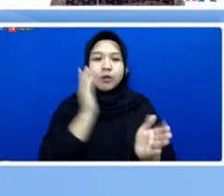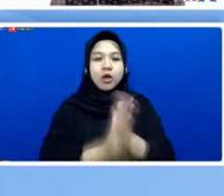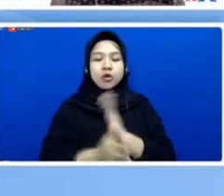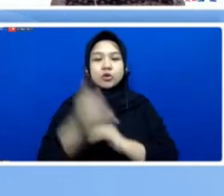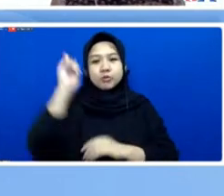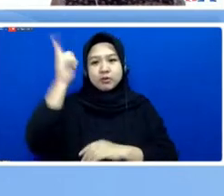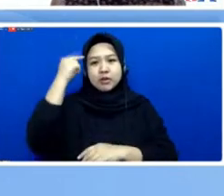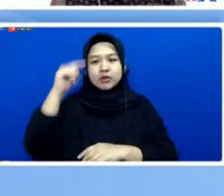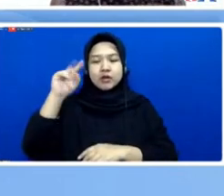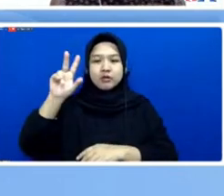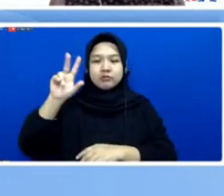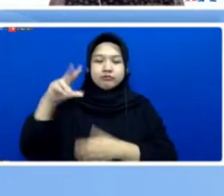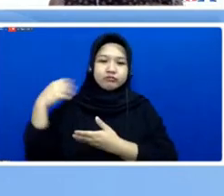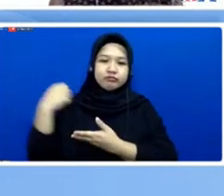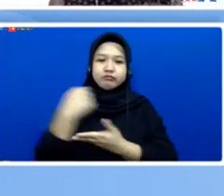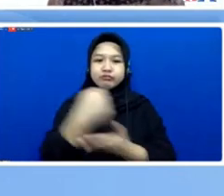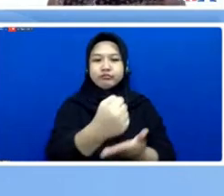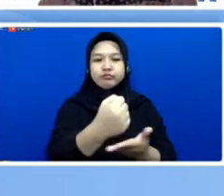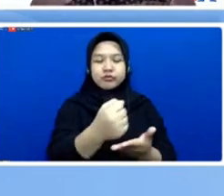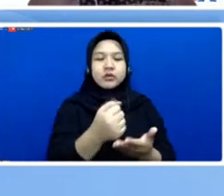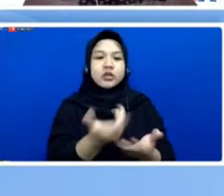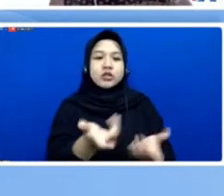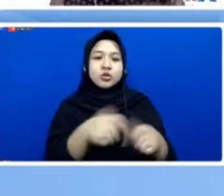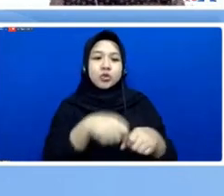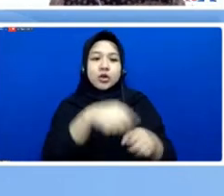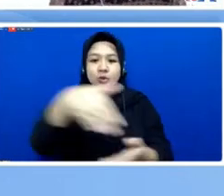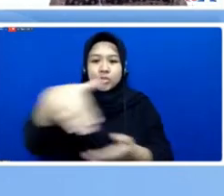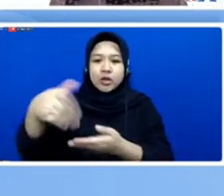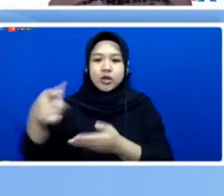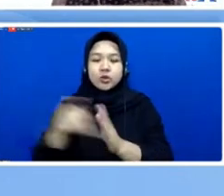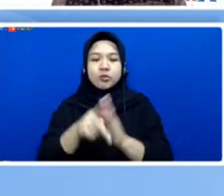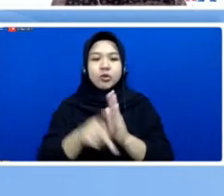ke masing-masing SDM kesehatan yang mereka rekrut, jadi memang ini program Pemprov.